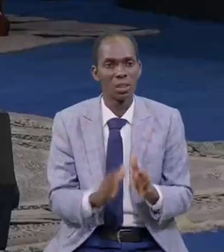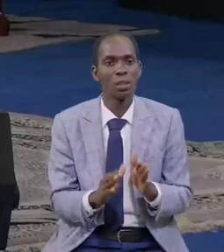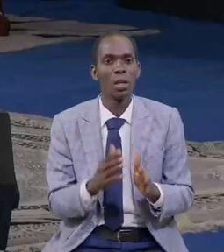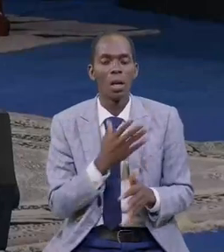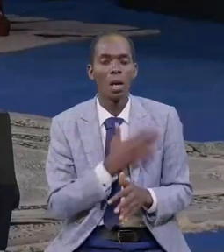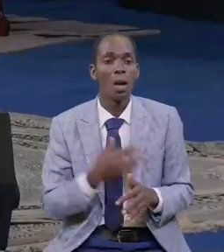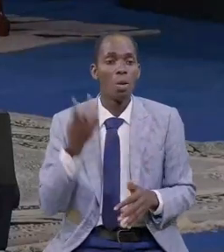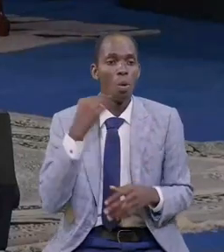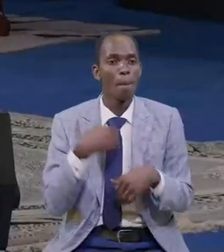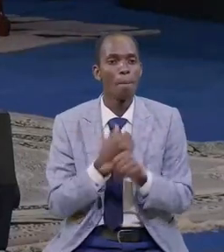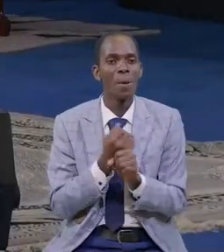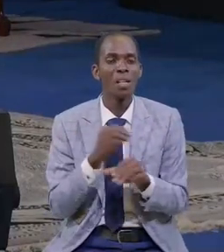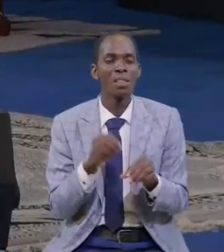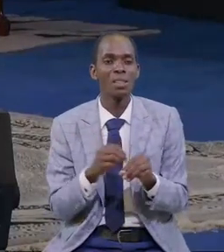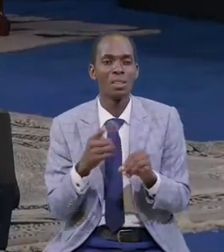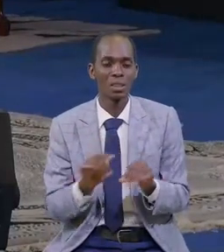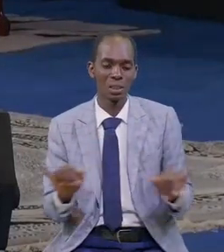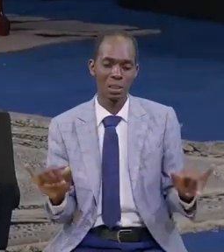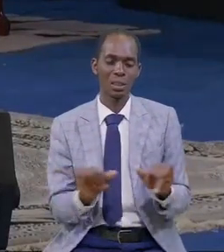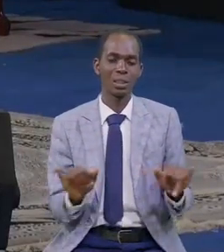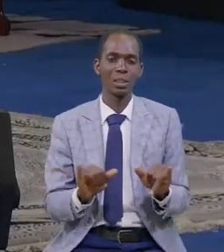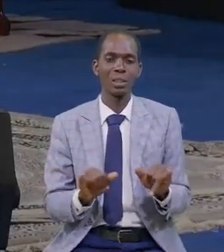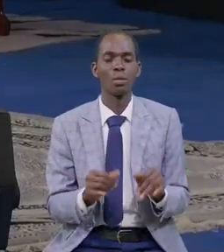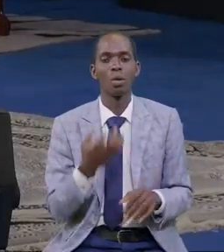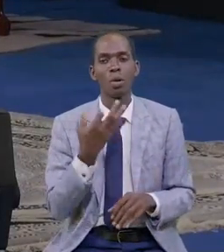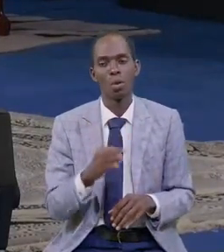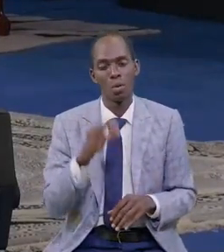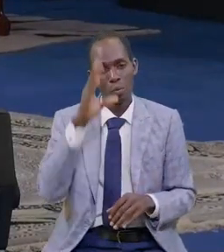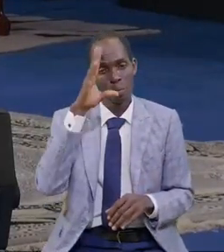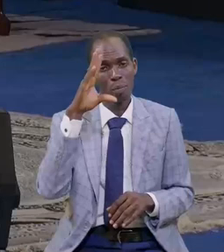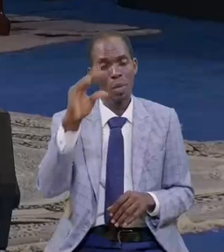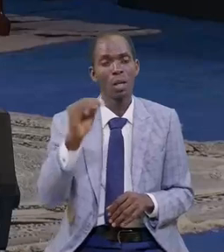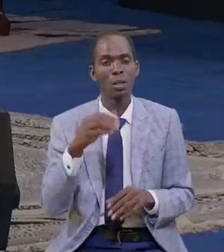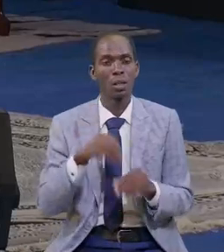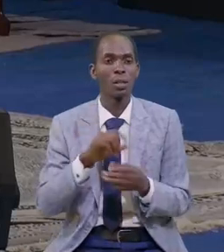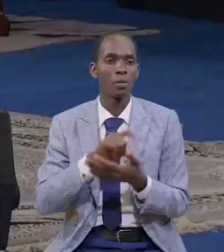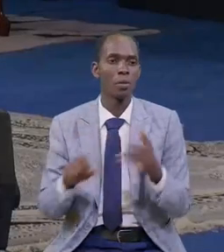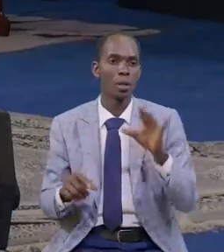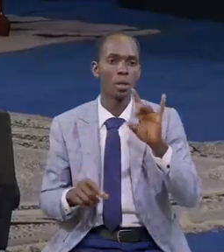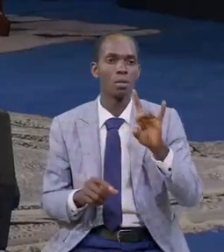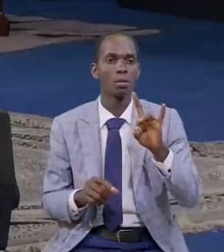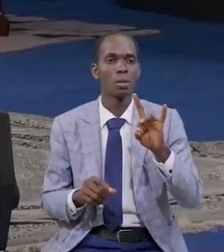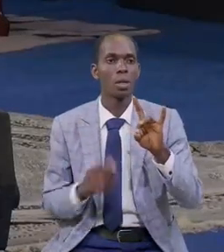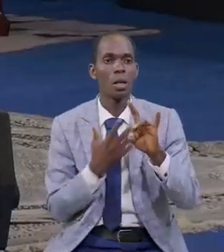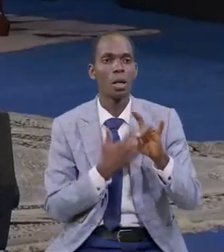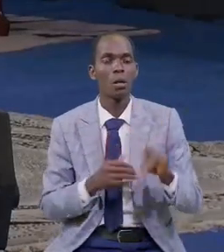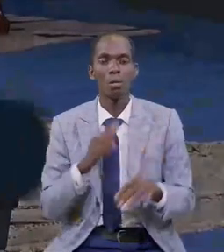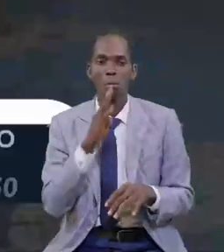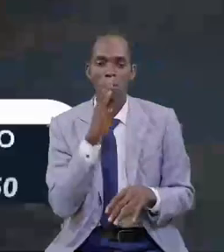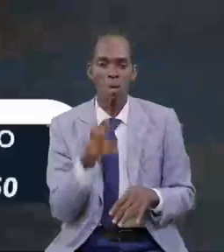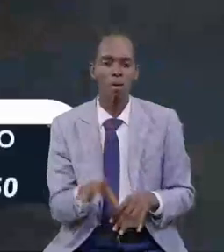alors en devenant semblable aux hommes et ayant paru ayant paru